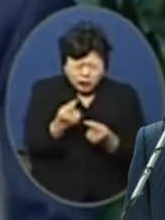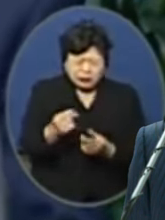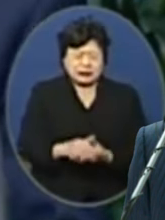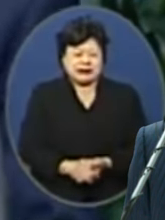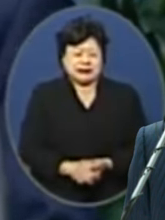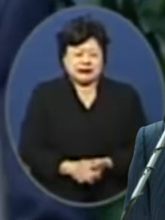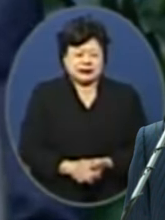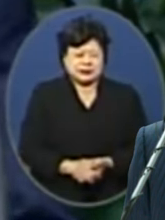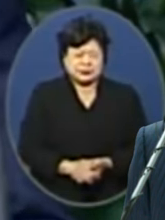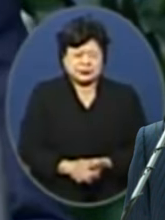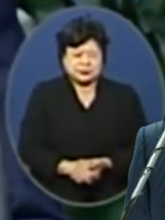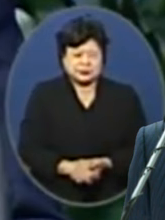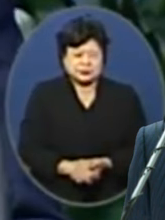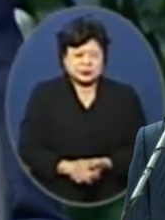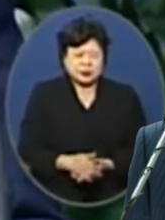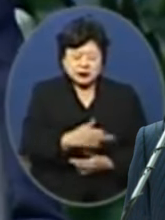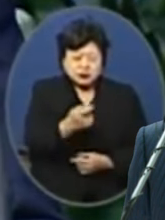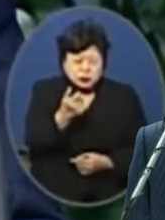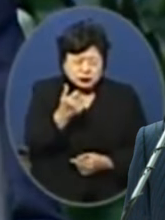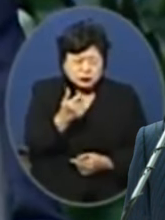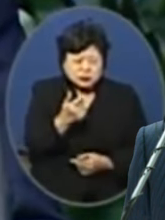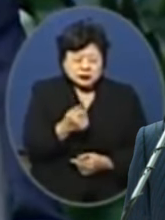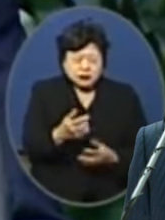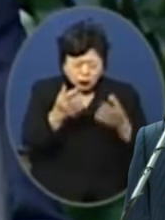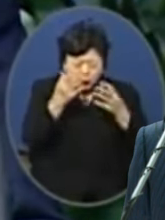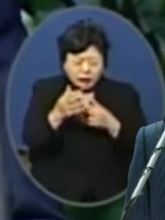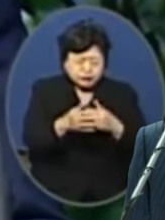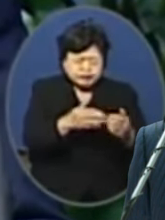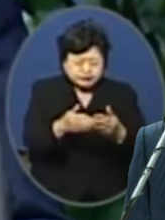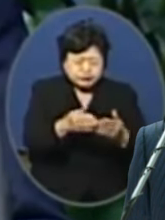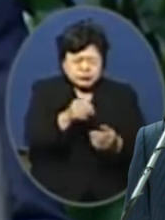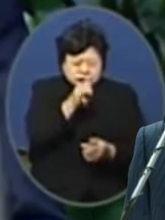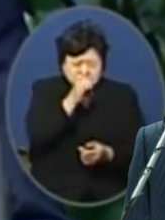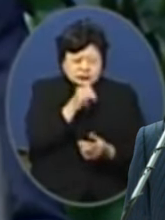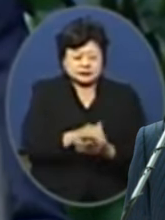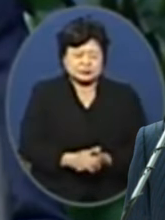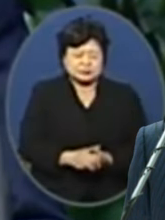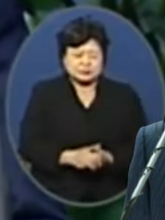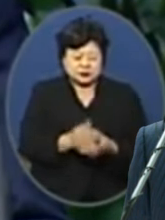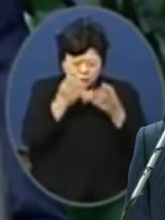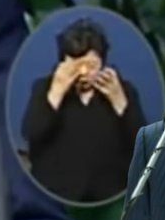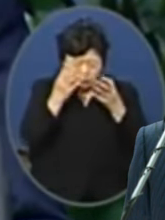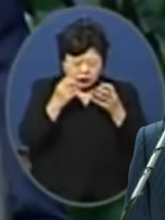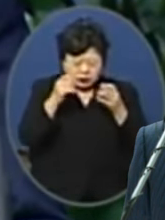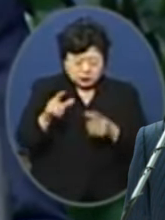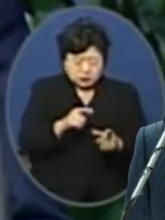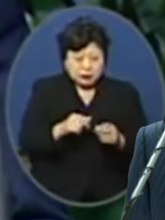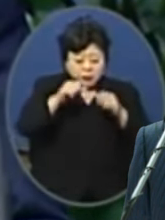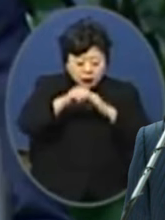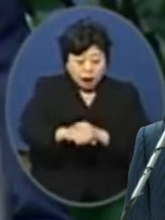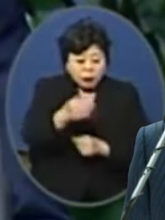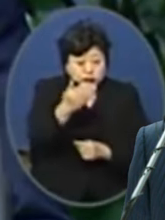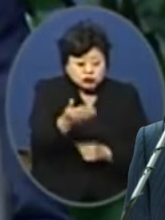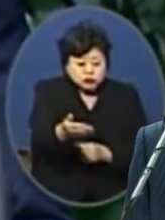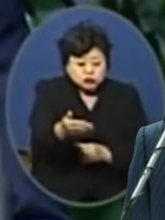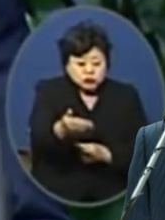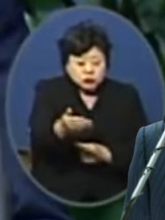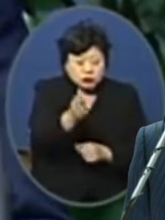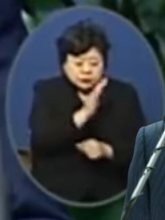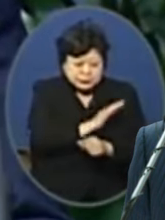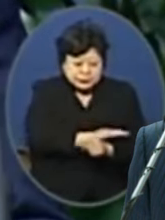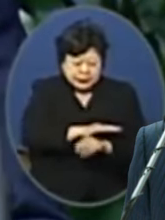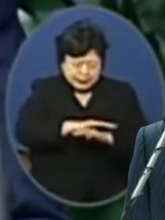과정에서 크 적은 고난을 다 겪 보았습니다 고난이 삶을 파멸시킨 일도 있고 고난을 잘